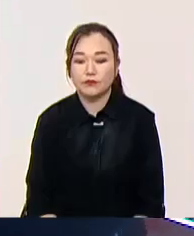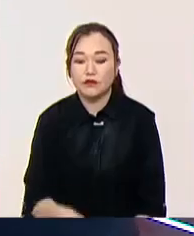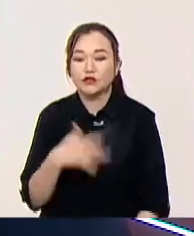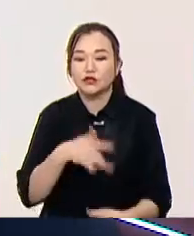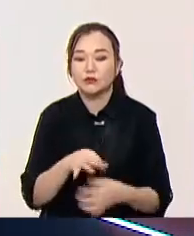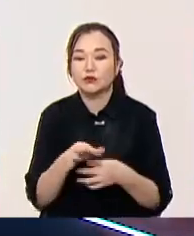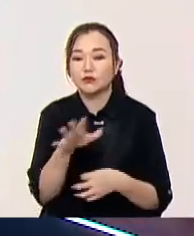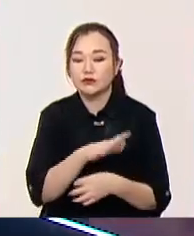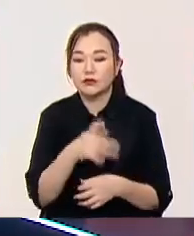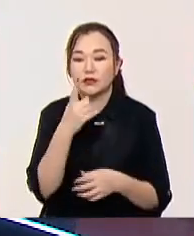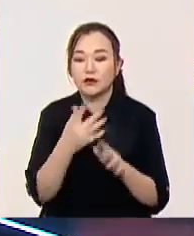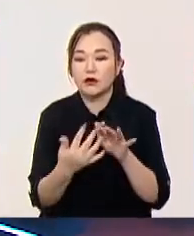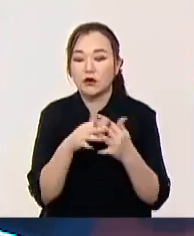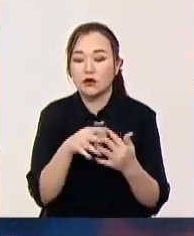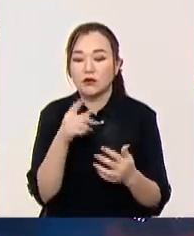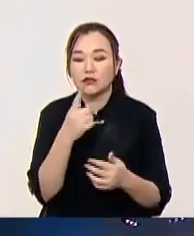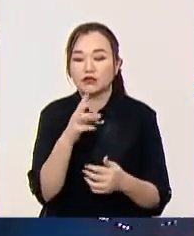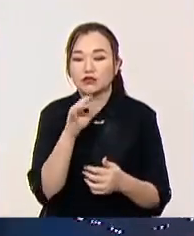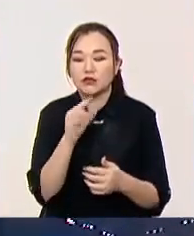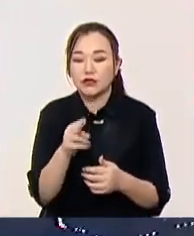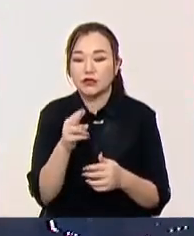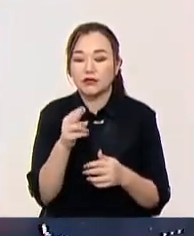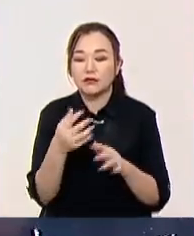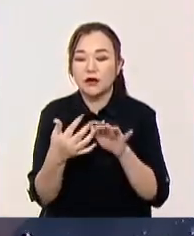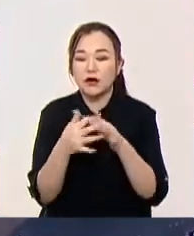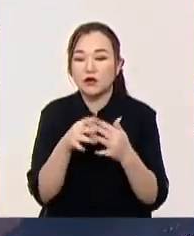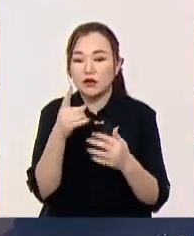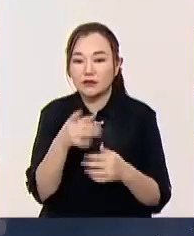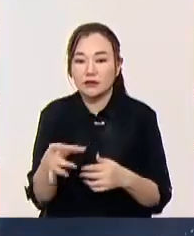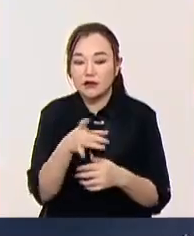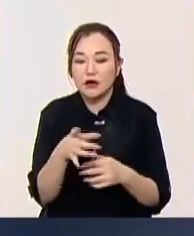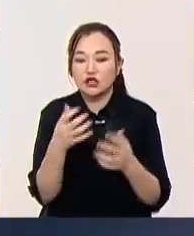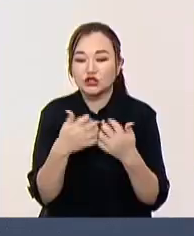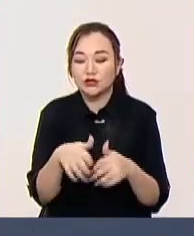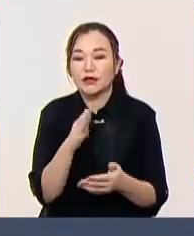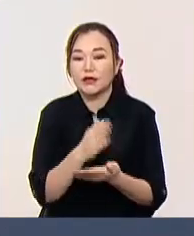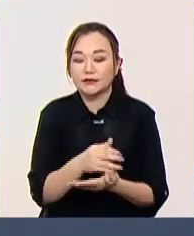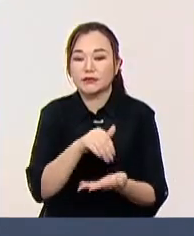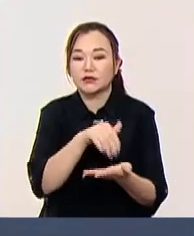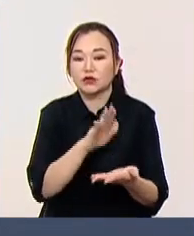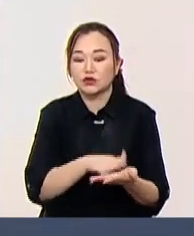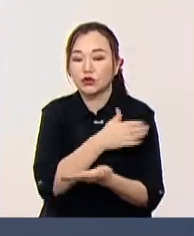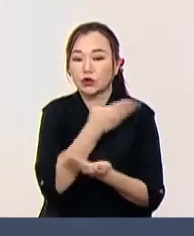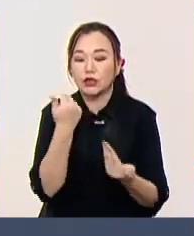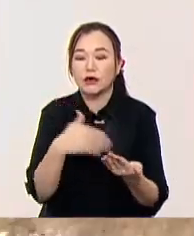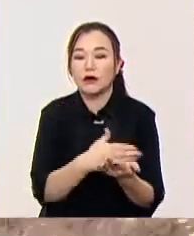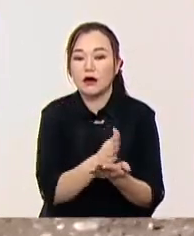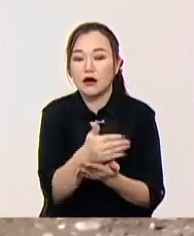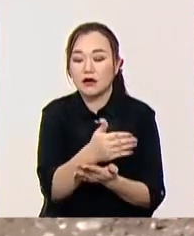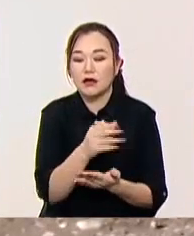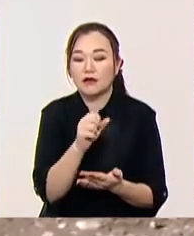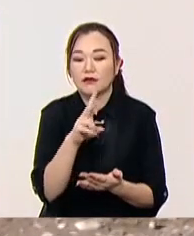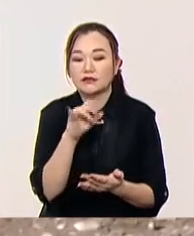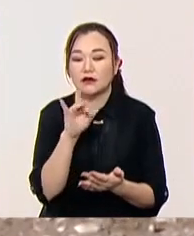Şambıl obasında bütün avulduğun bir şeregi kartada jok bop şıktı. Sanda var da, sanatta jok jort, osa Andas Batır